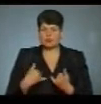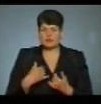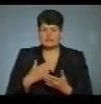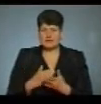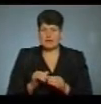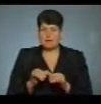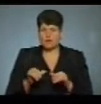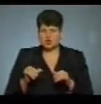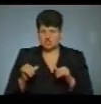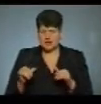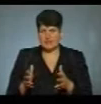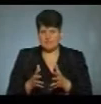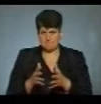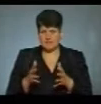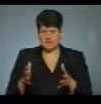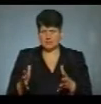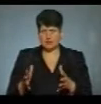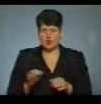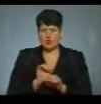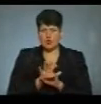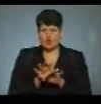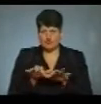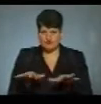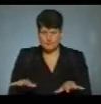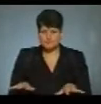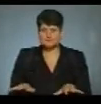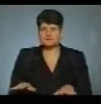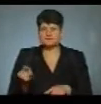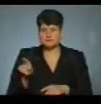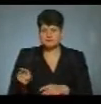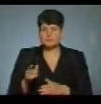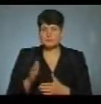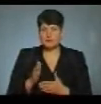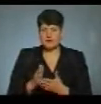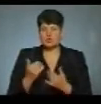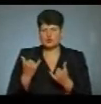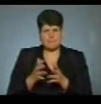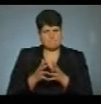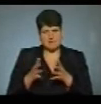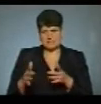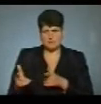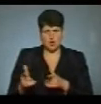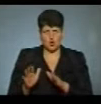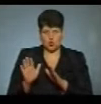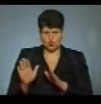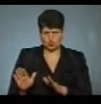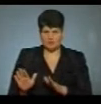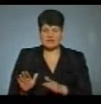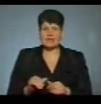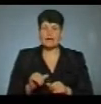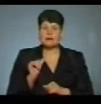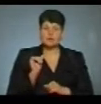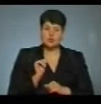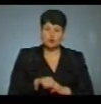поширення найбільше коронавірусної інфекції, він, скажімо так, сьогодні максимально готується. Крім цього,